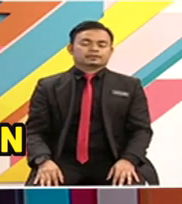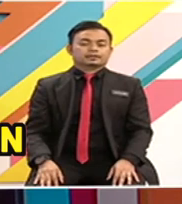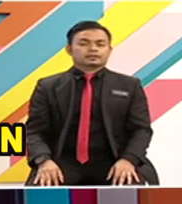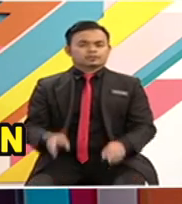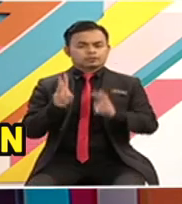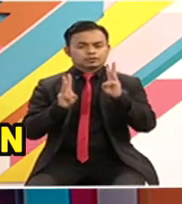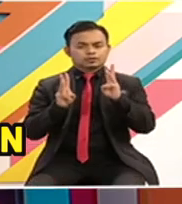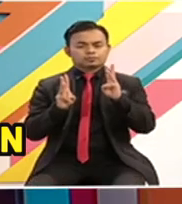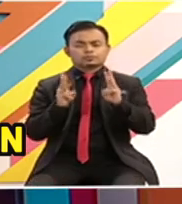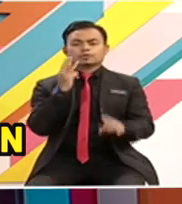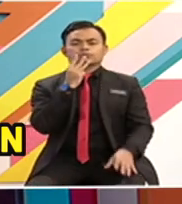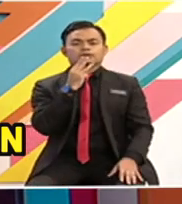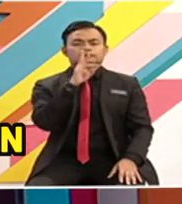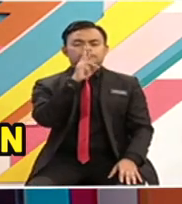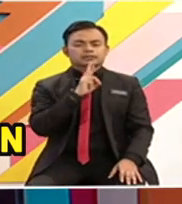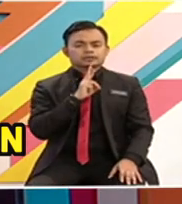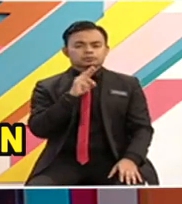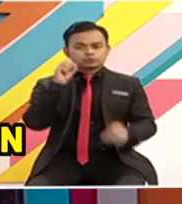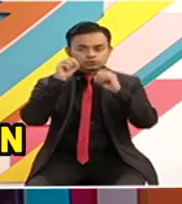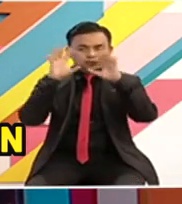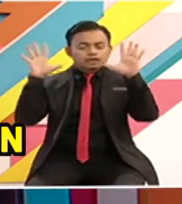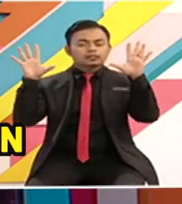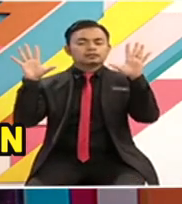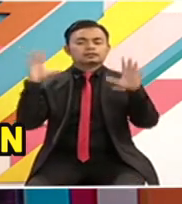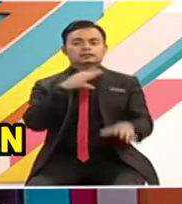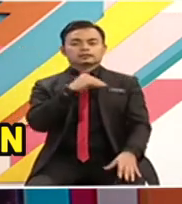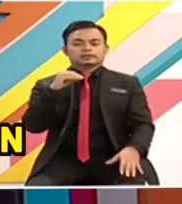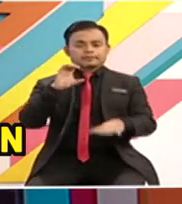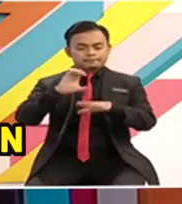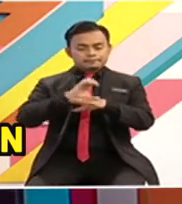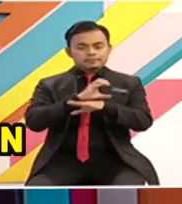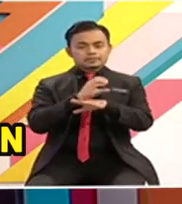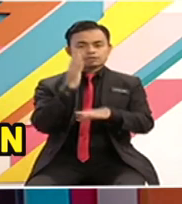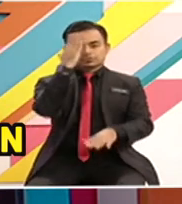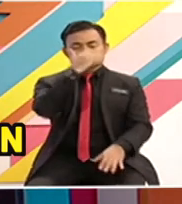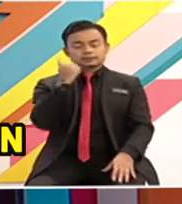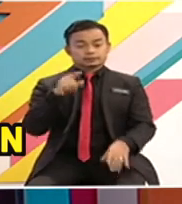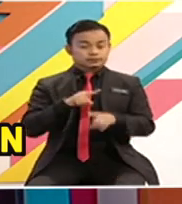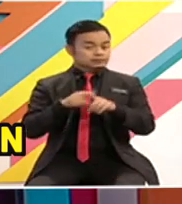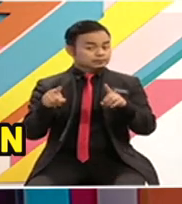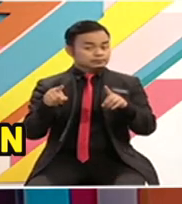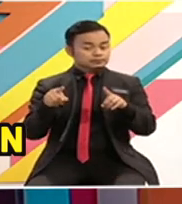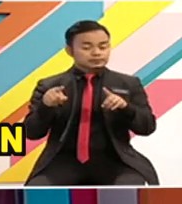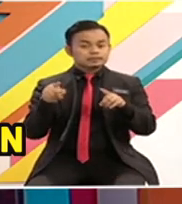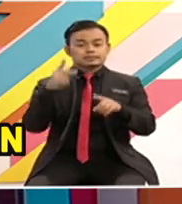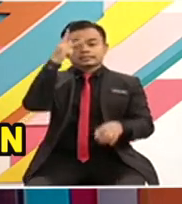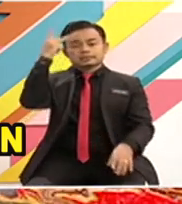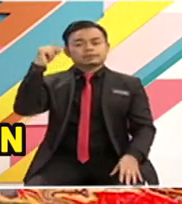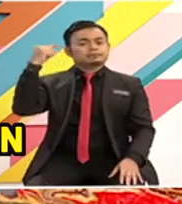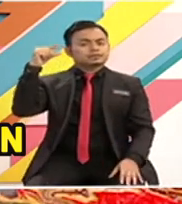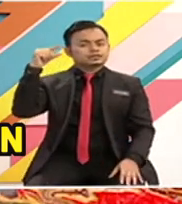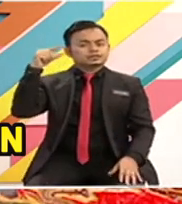warna merah itu terang warna panas allahummastur cantik tapi kronik hijaunya bilangnya nilai gizinya Ade lagi